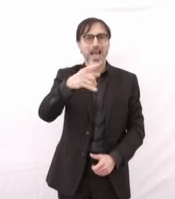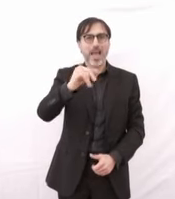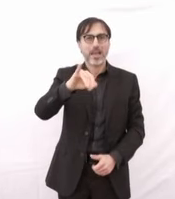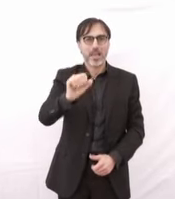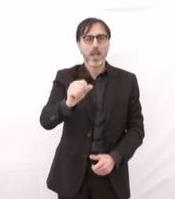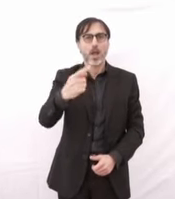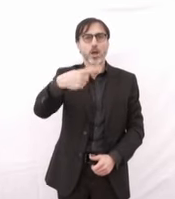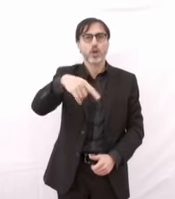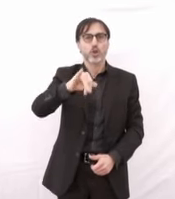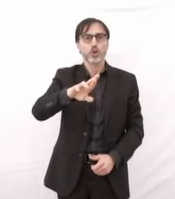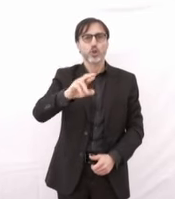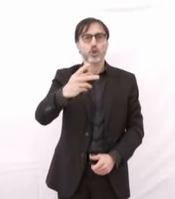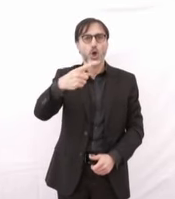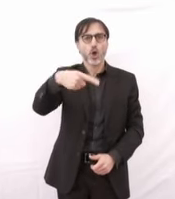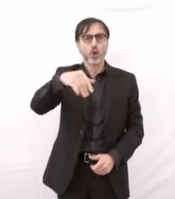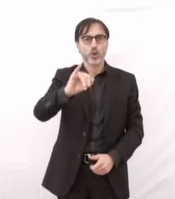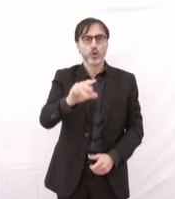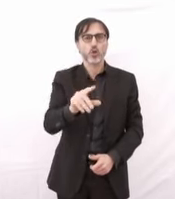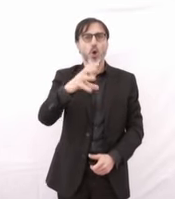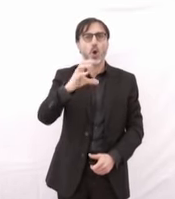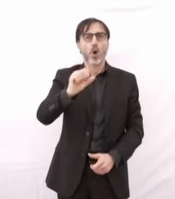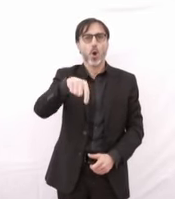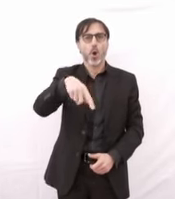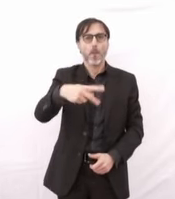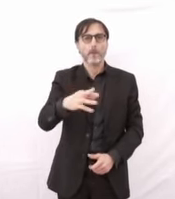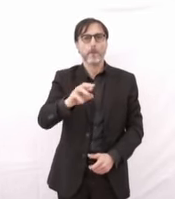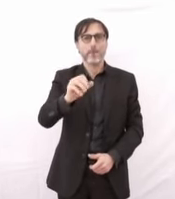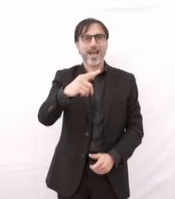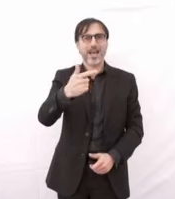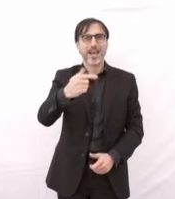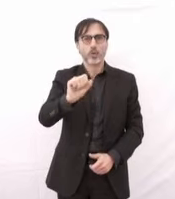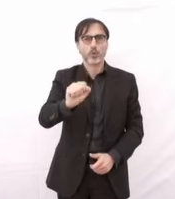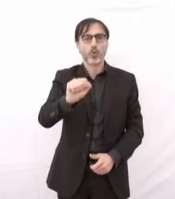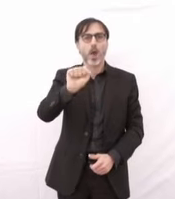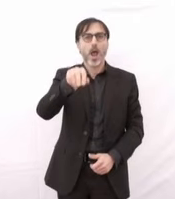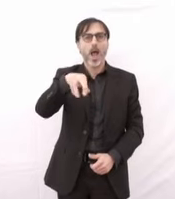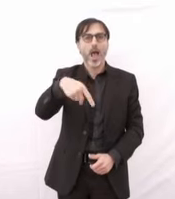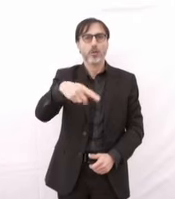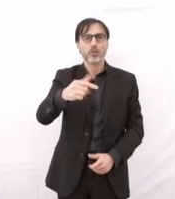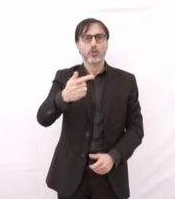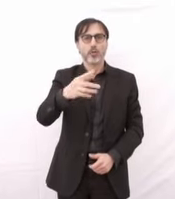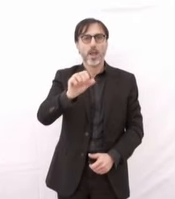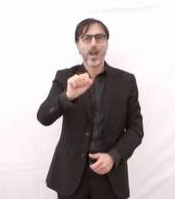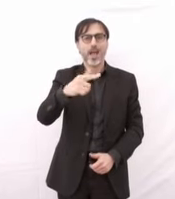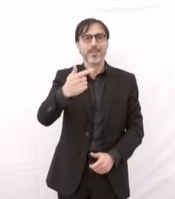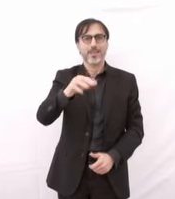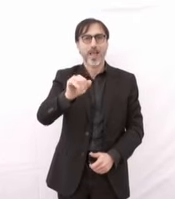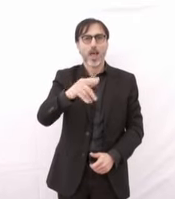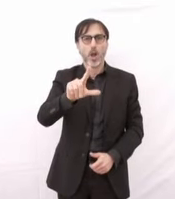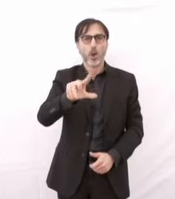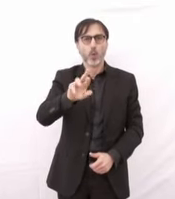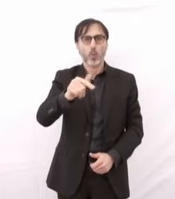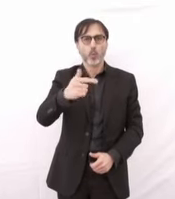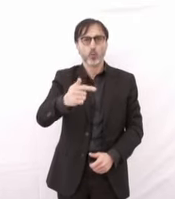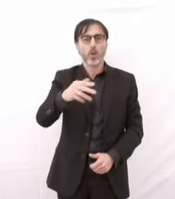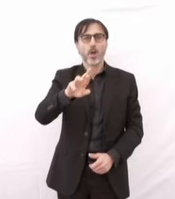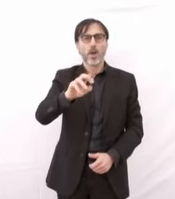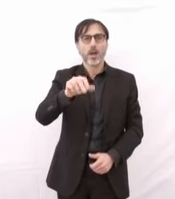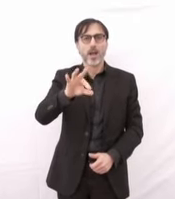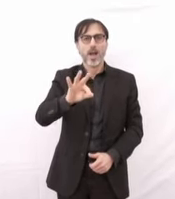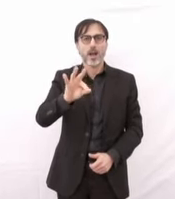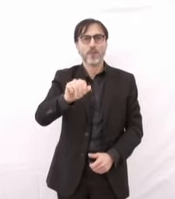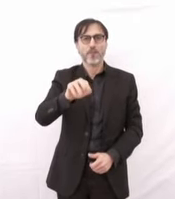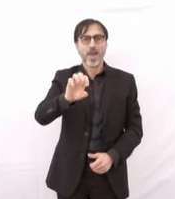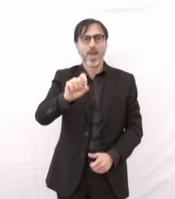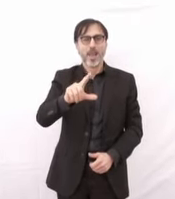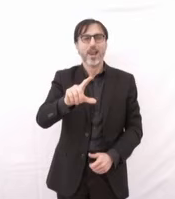Giorgio Comparetto, Angela Talluto, Raffaele Miceli,